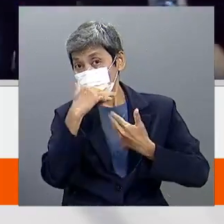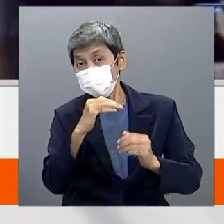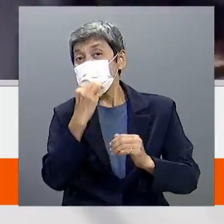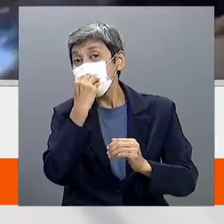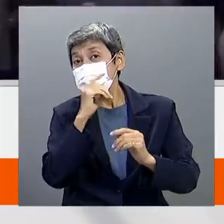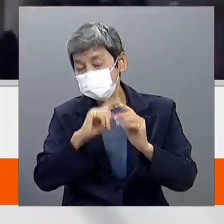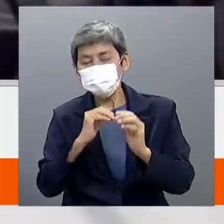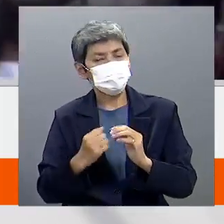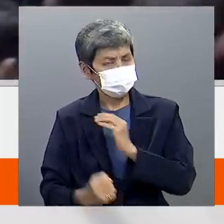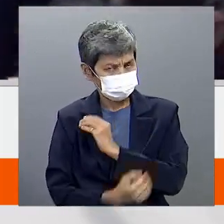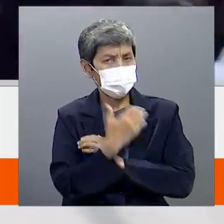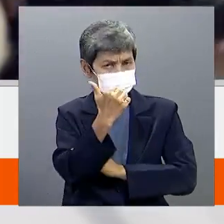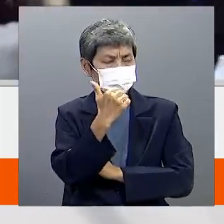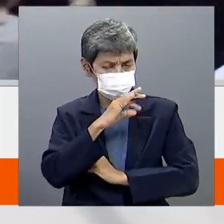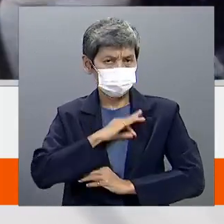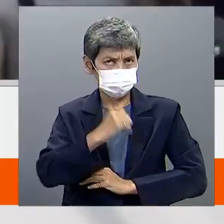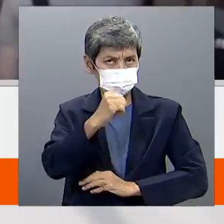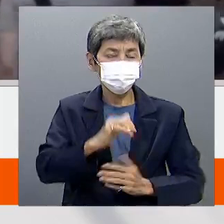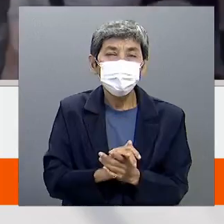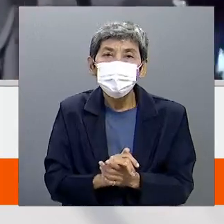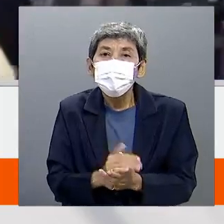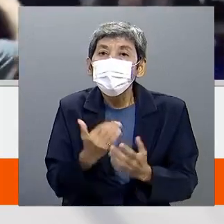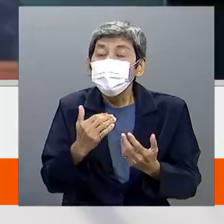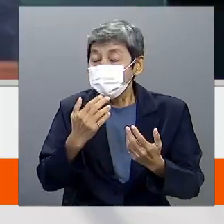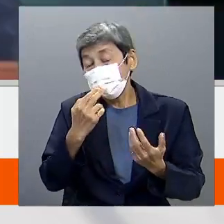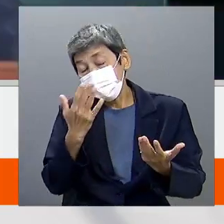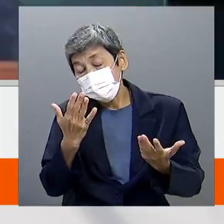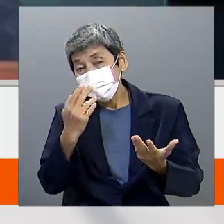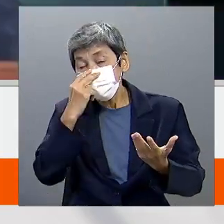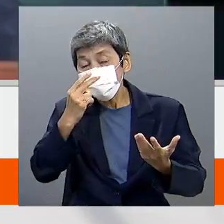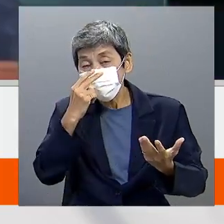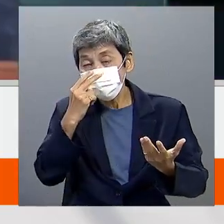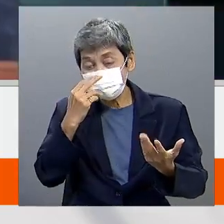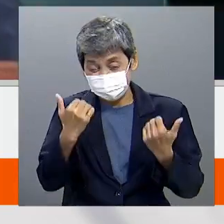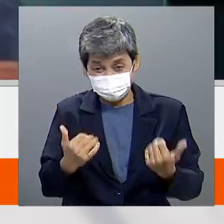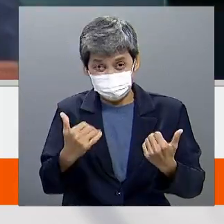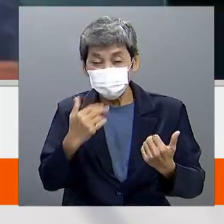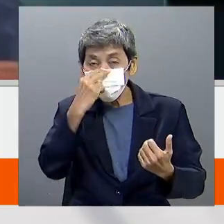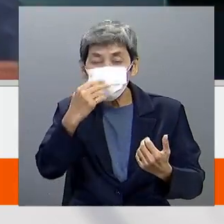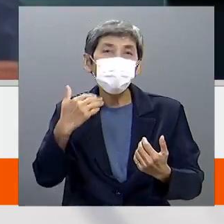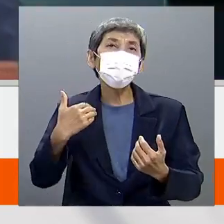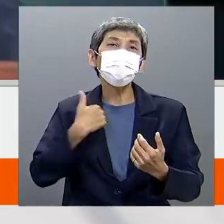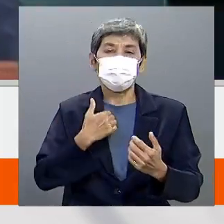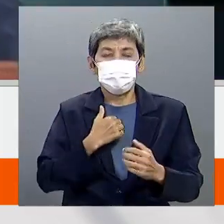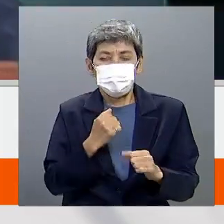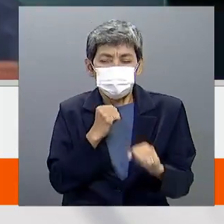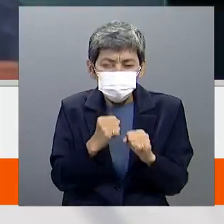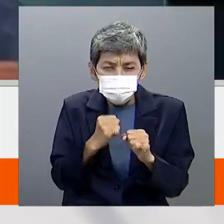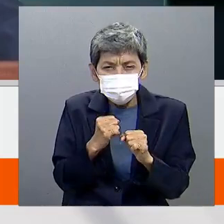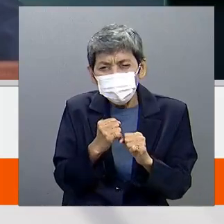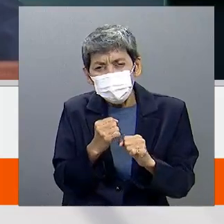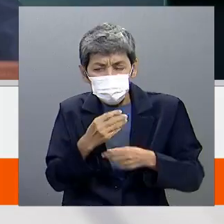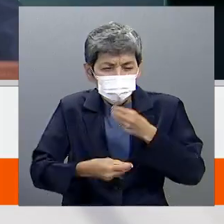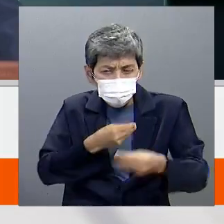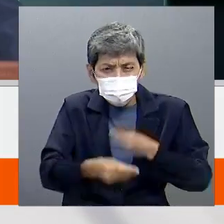สนี้นะครับขณะเดียวกันผู้ประกอบการที่อาจจะยังอยู่ระหว่างการศึกษาเรียนรู้ในการเข้าสู่ตลาดจีนผมคิดว่าต้องเร่ง